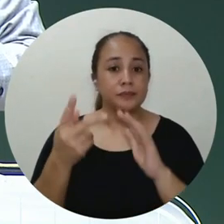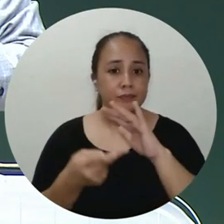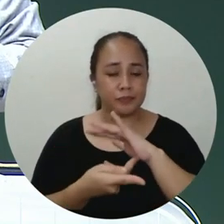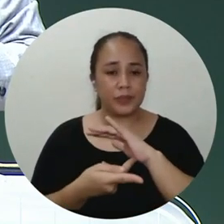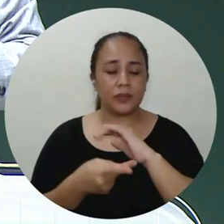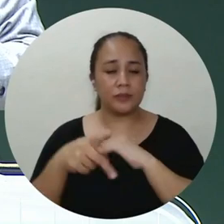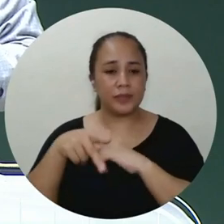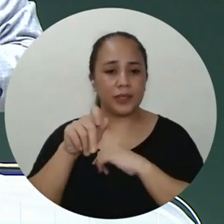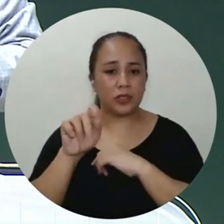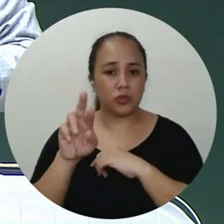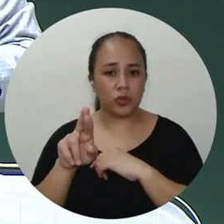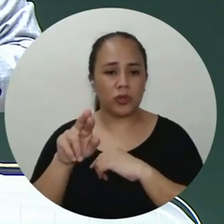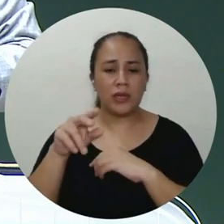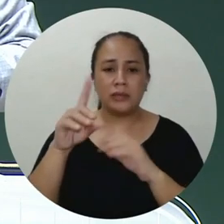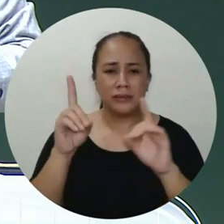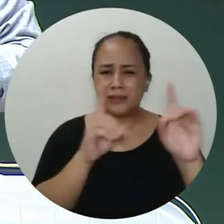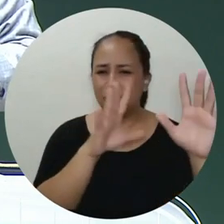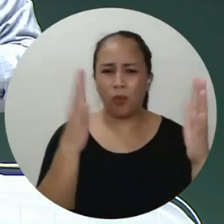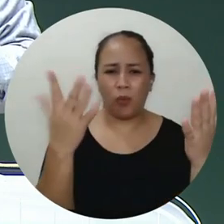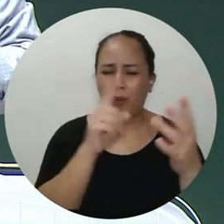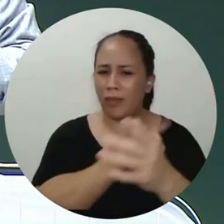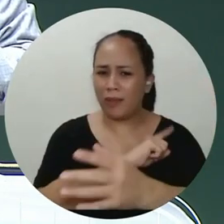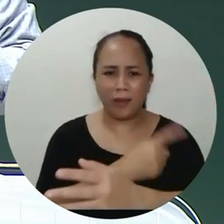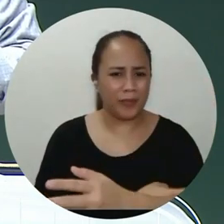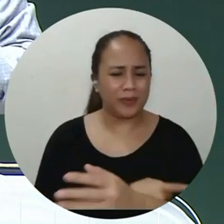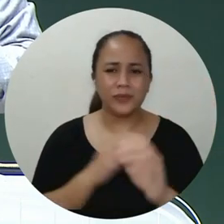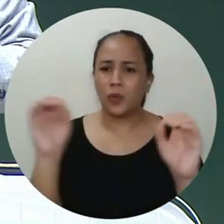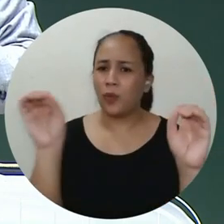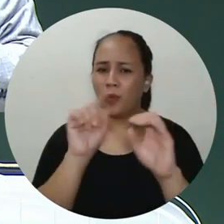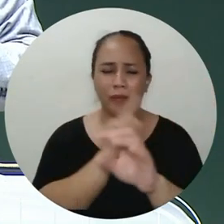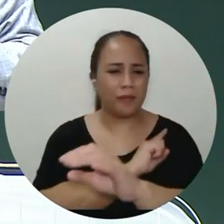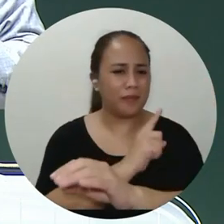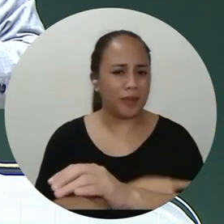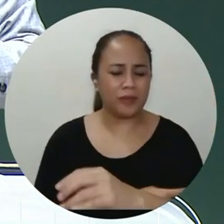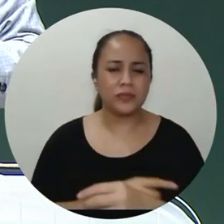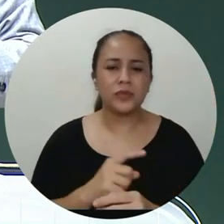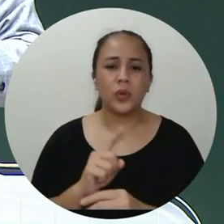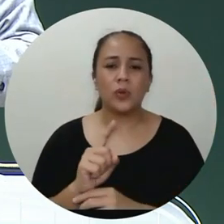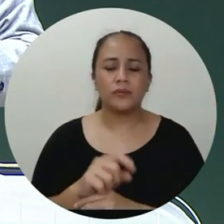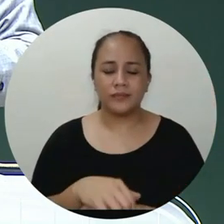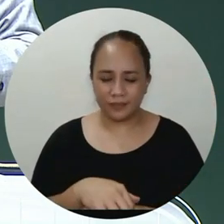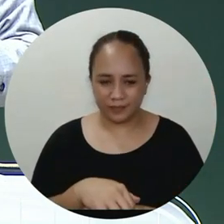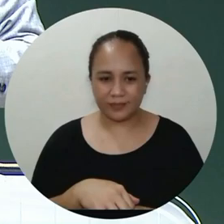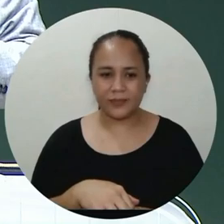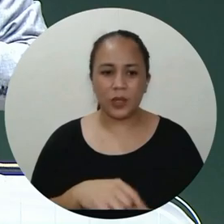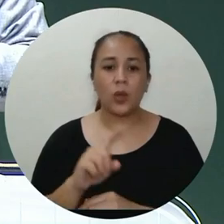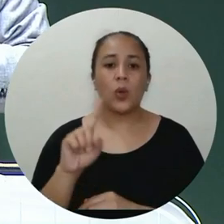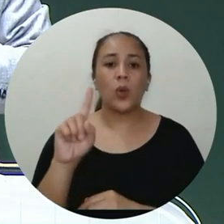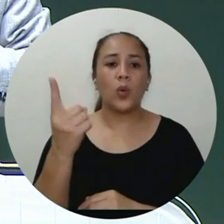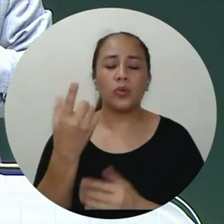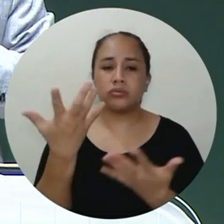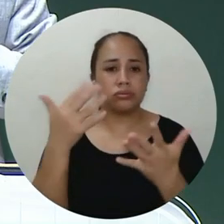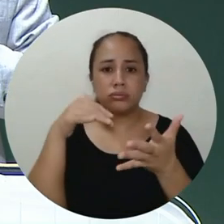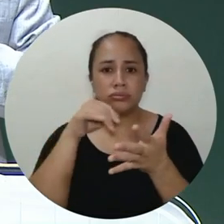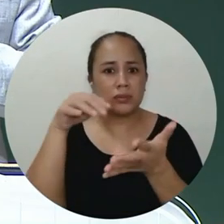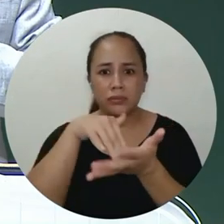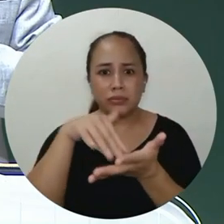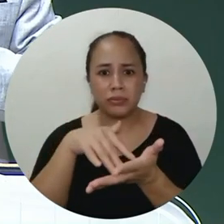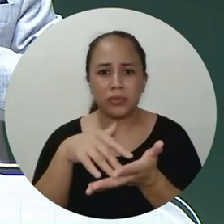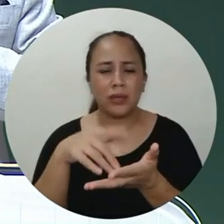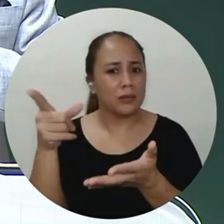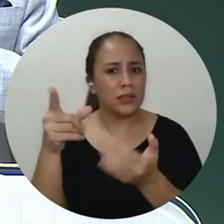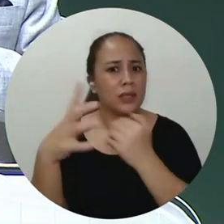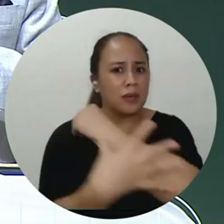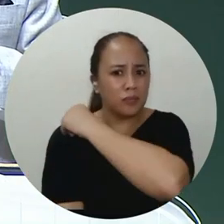any power? 없잖아요. They had no power. 무식하잖아요. They were quite 가난하잖아요. They were uneducated and they were poor. 근데 이 사람들이 해야